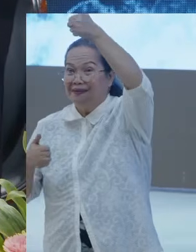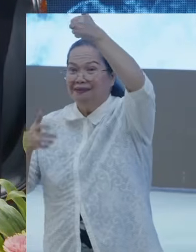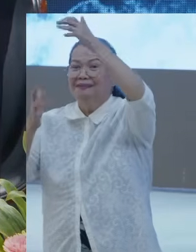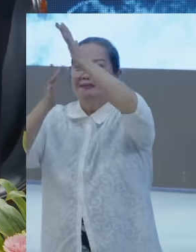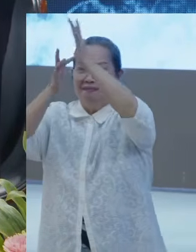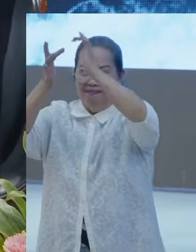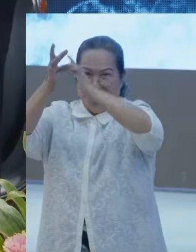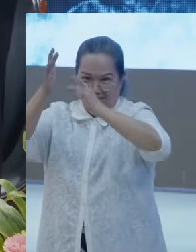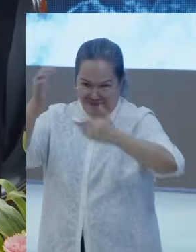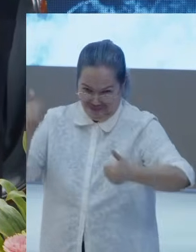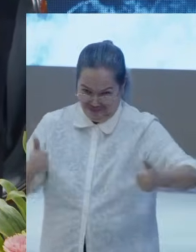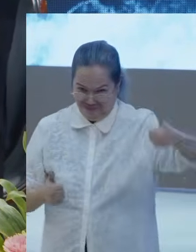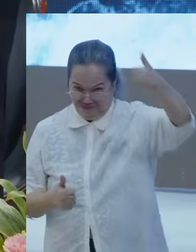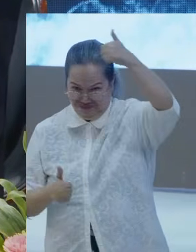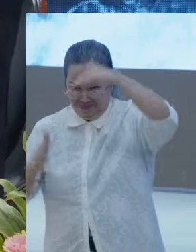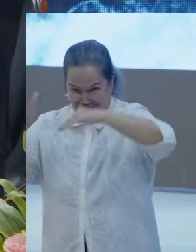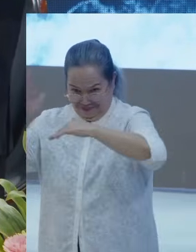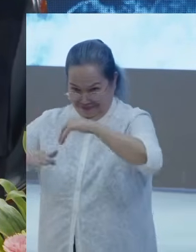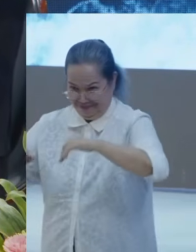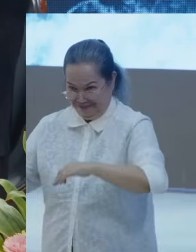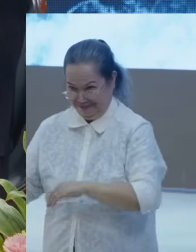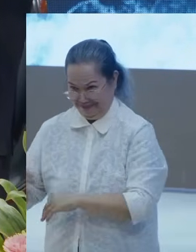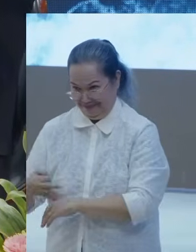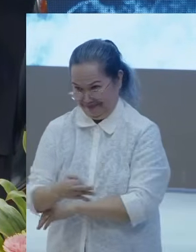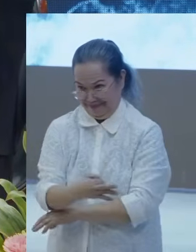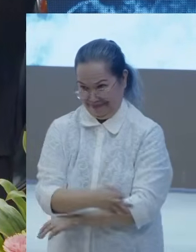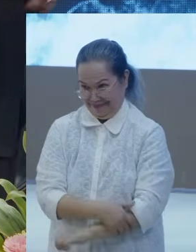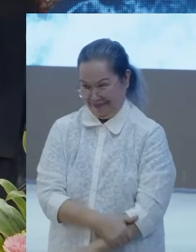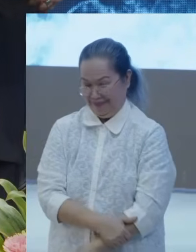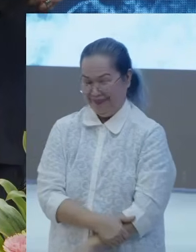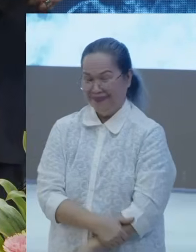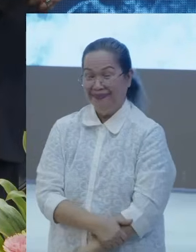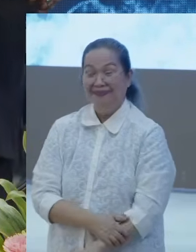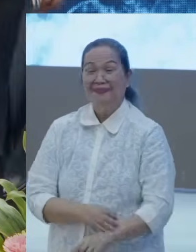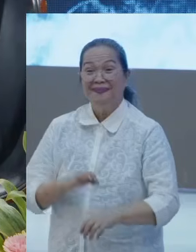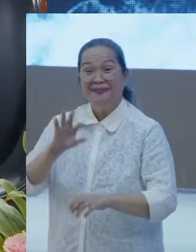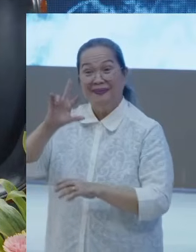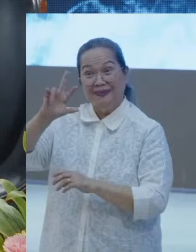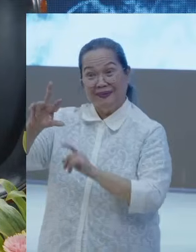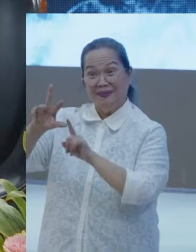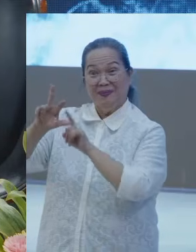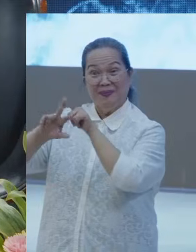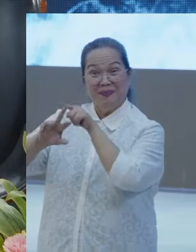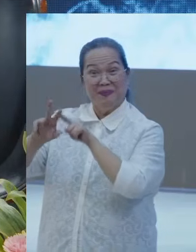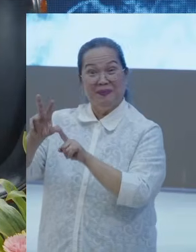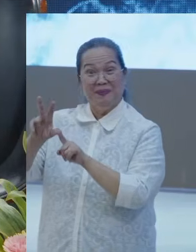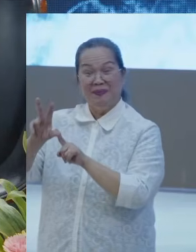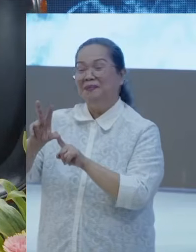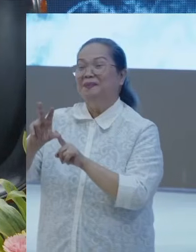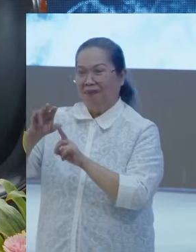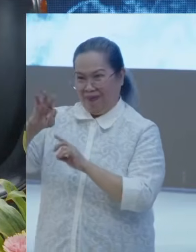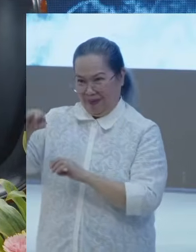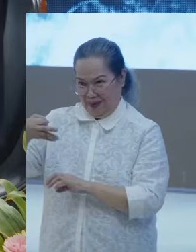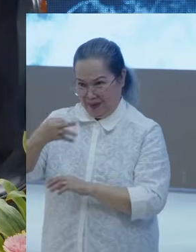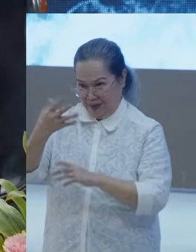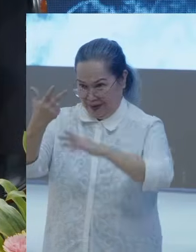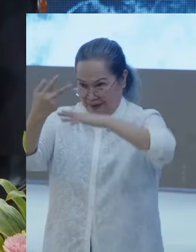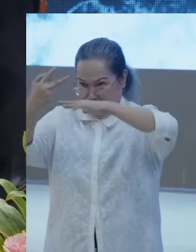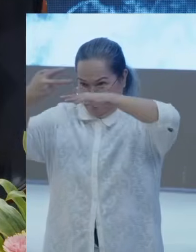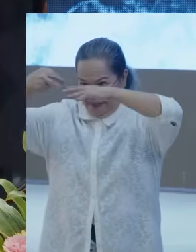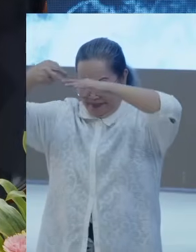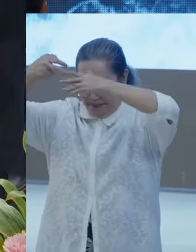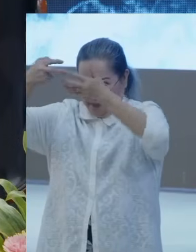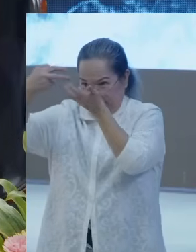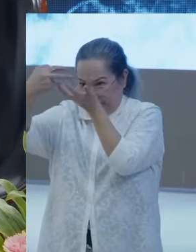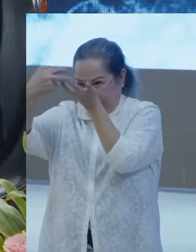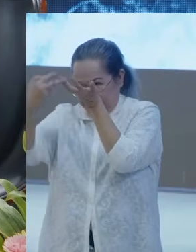Jonah. Pangatlo, si Jonah ay lumubog sa dagat